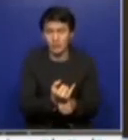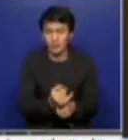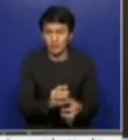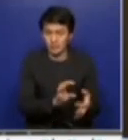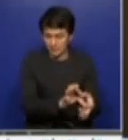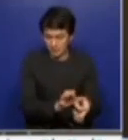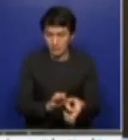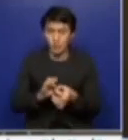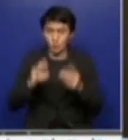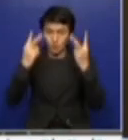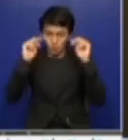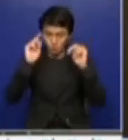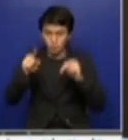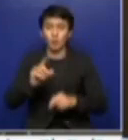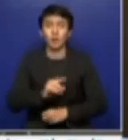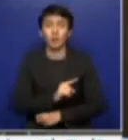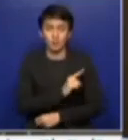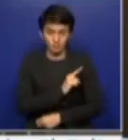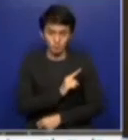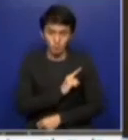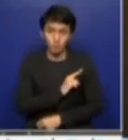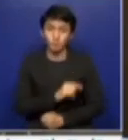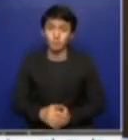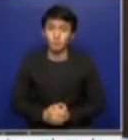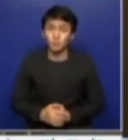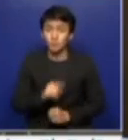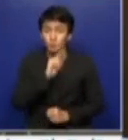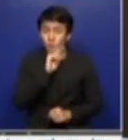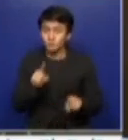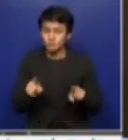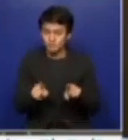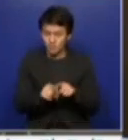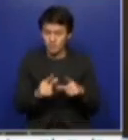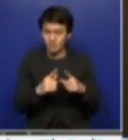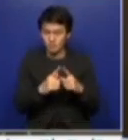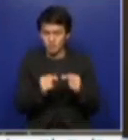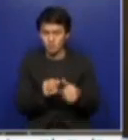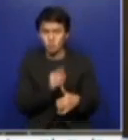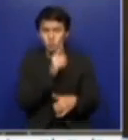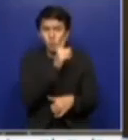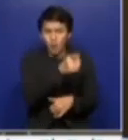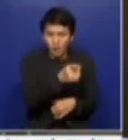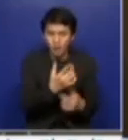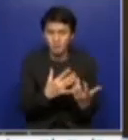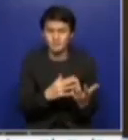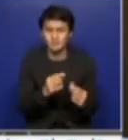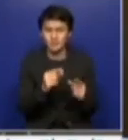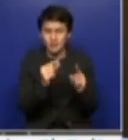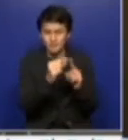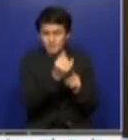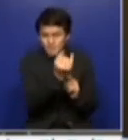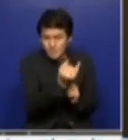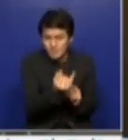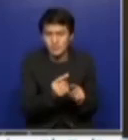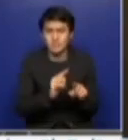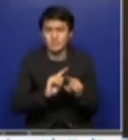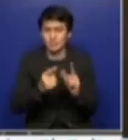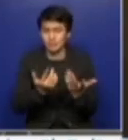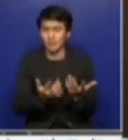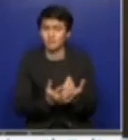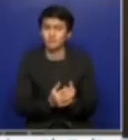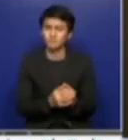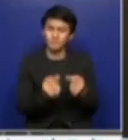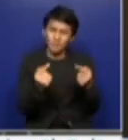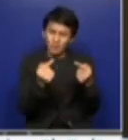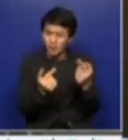ไรก็ตามต่อกรณีที่อาจมีการก้าวล่วงโดยไม่สมควรไม่ว่าในกรณีใด